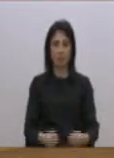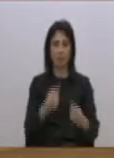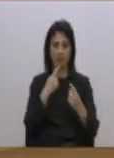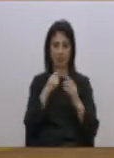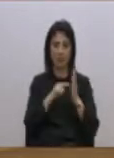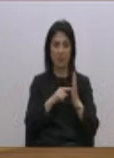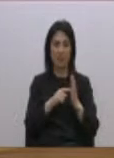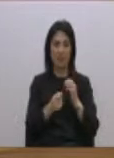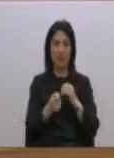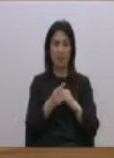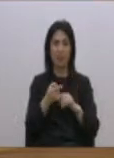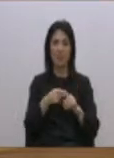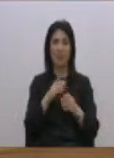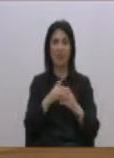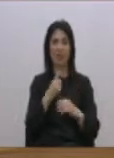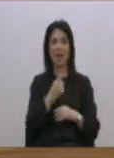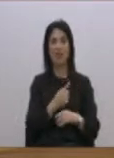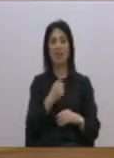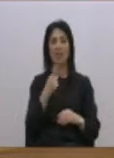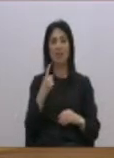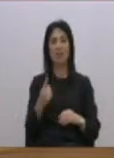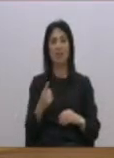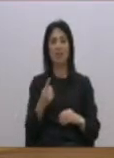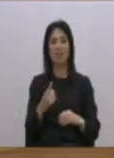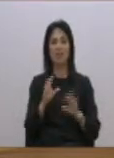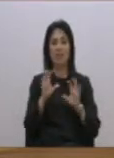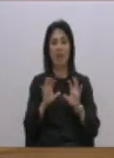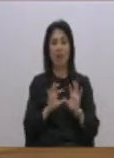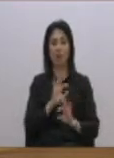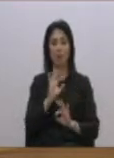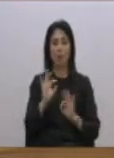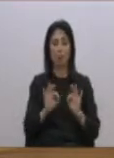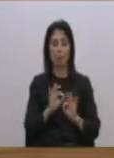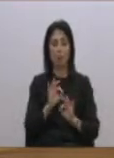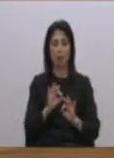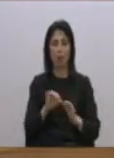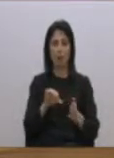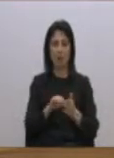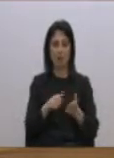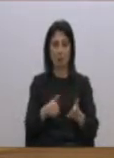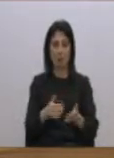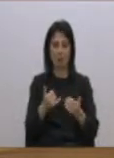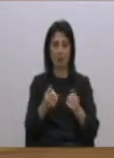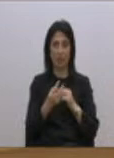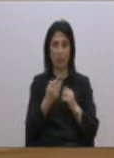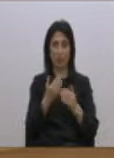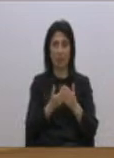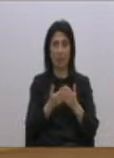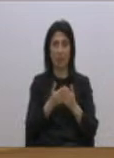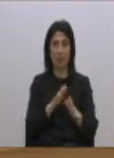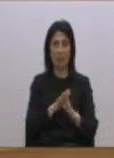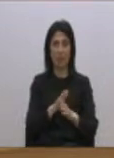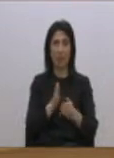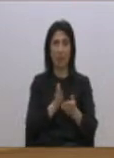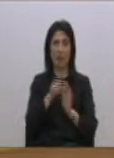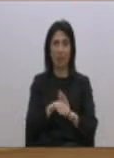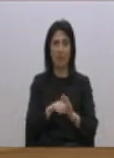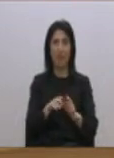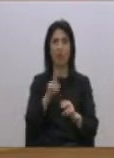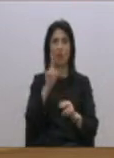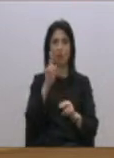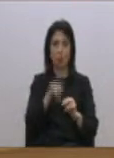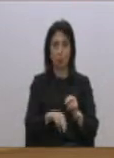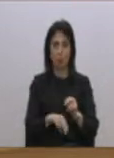diskussiebidan gamochinda rom es ari ertaderti kanon proekti romelis zarmodgenilia dges ai 12 rekomendatsiis shesulebis farglebshi da amit